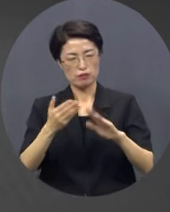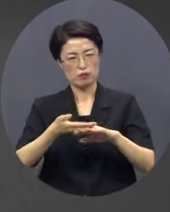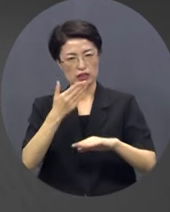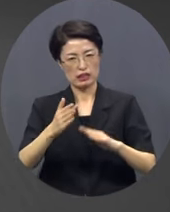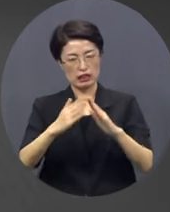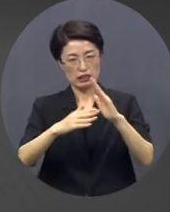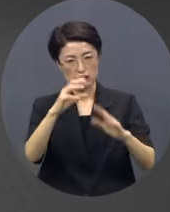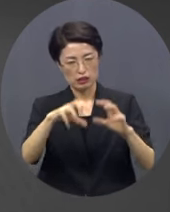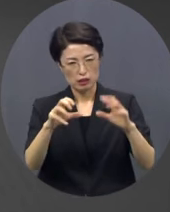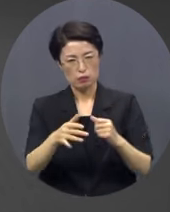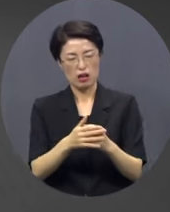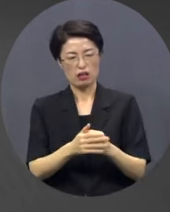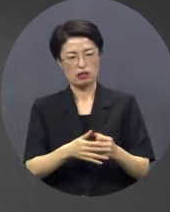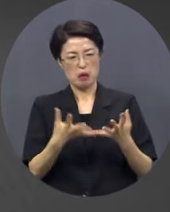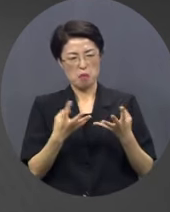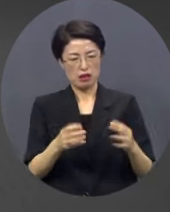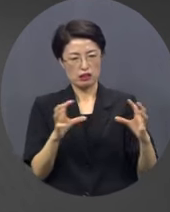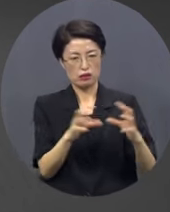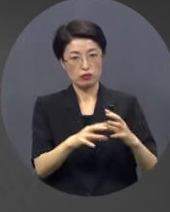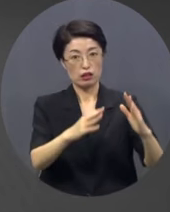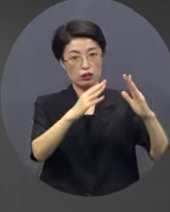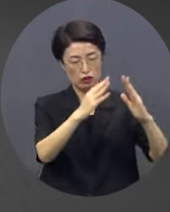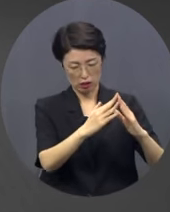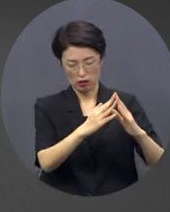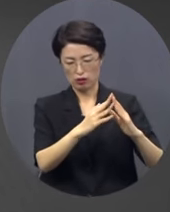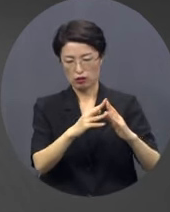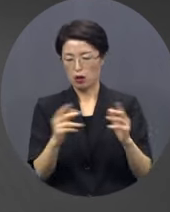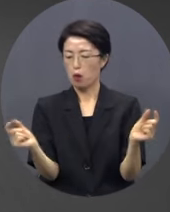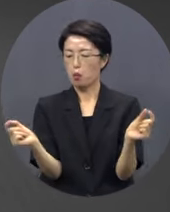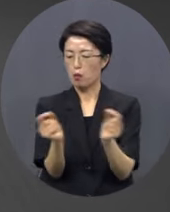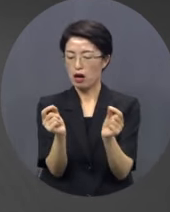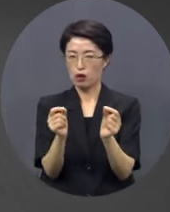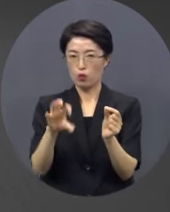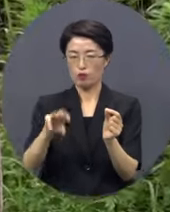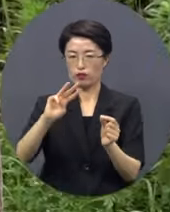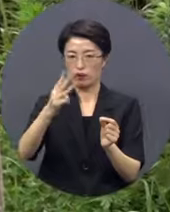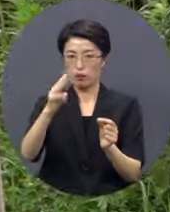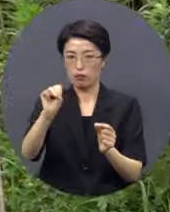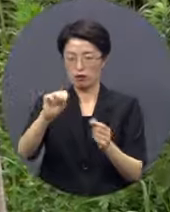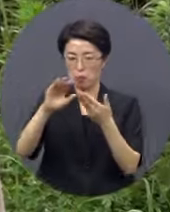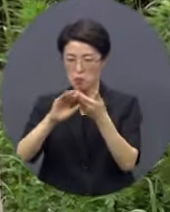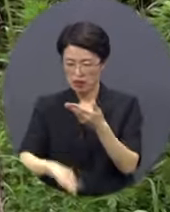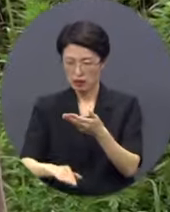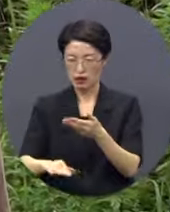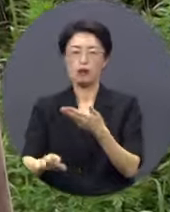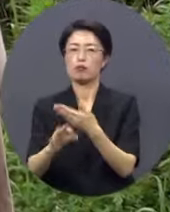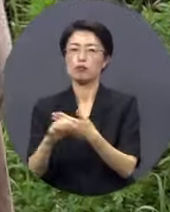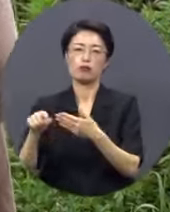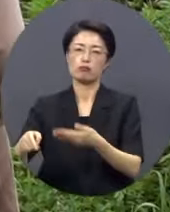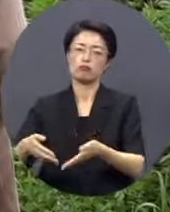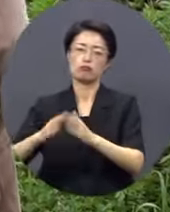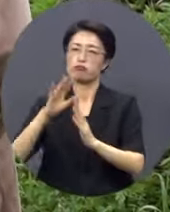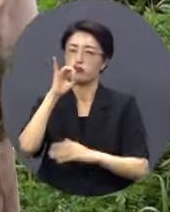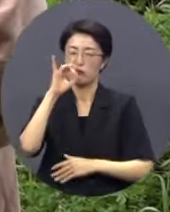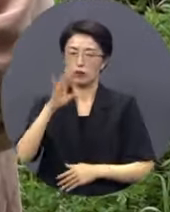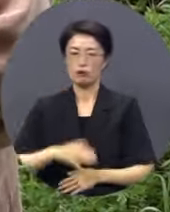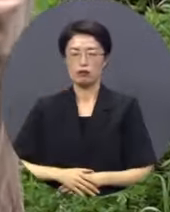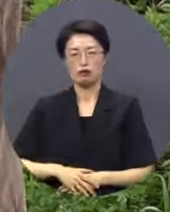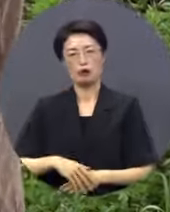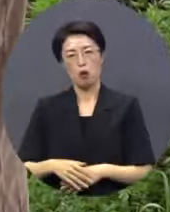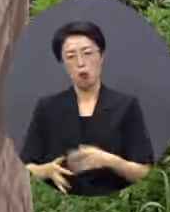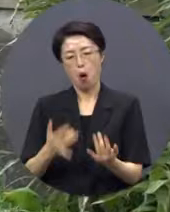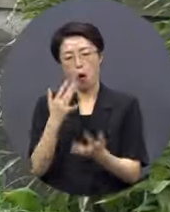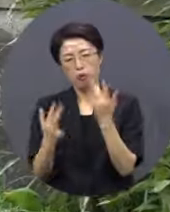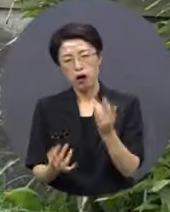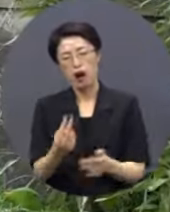집합하는 시설로부터 300m 이내에는 설치가 불가하기 때문입니다. 또 화장 냄새와 분진 피해는 물론